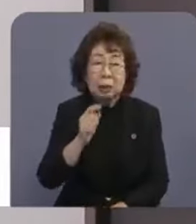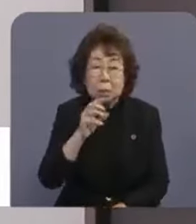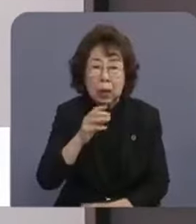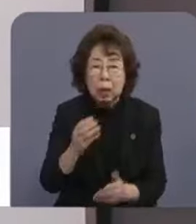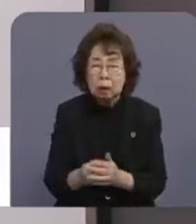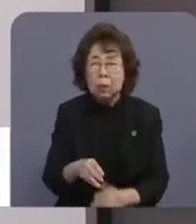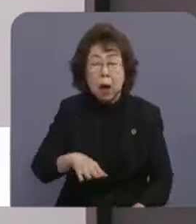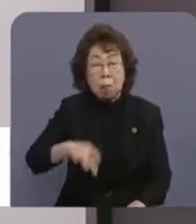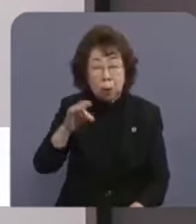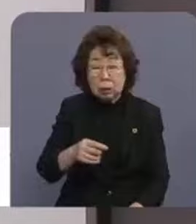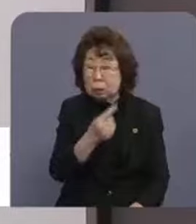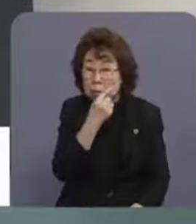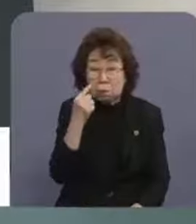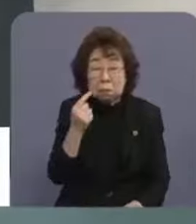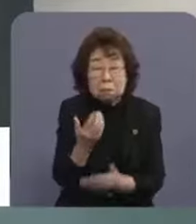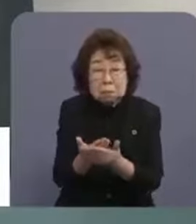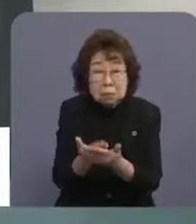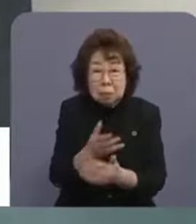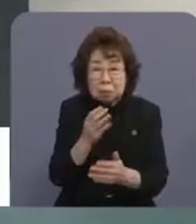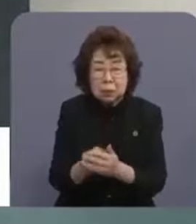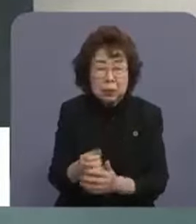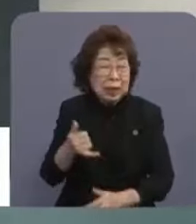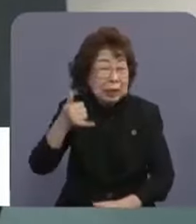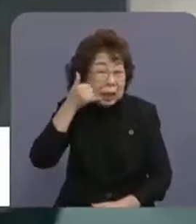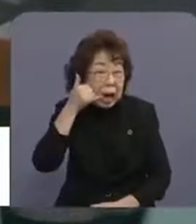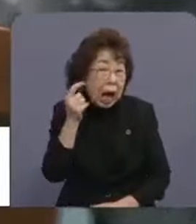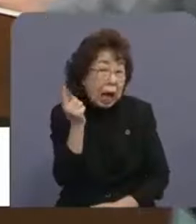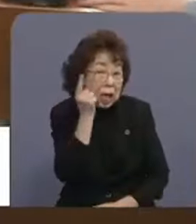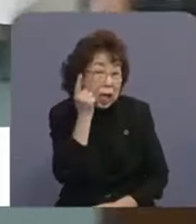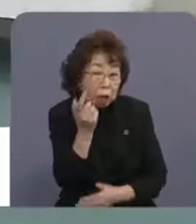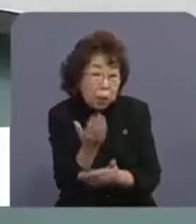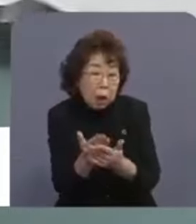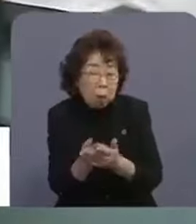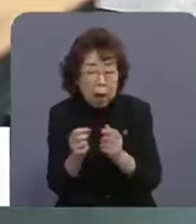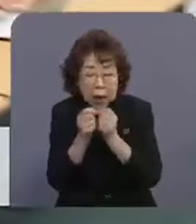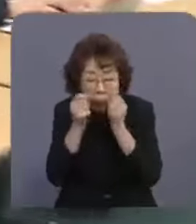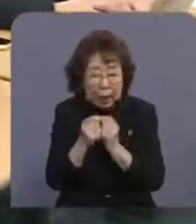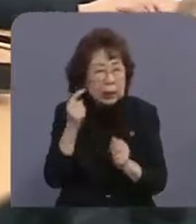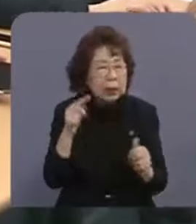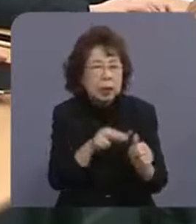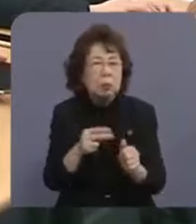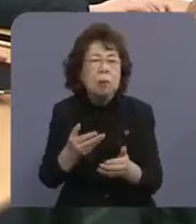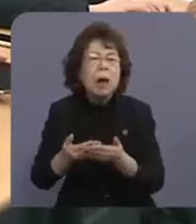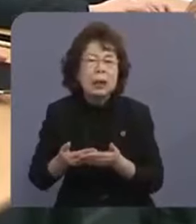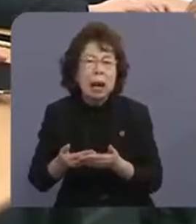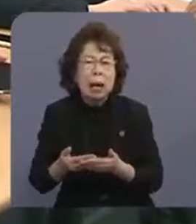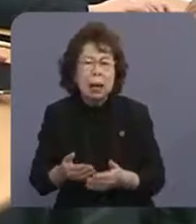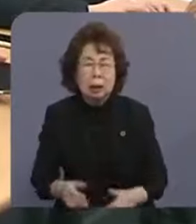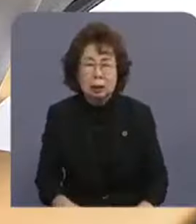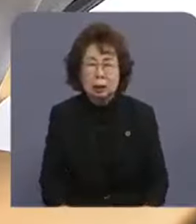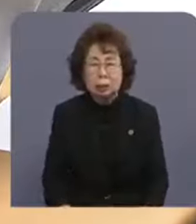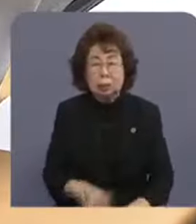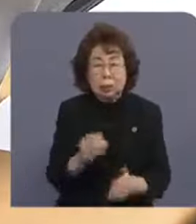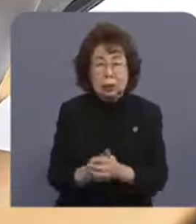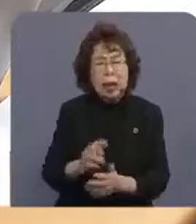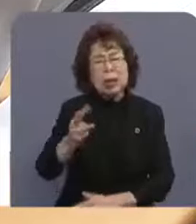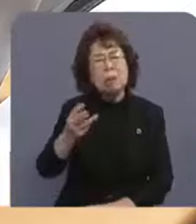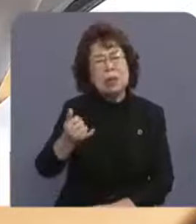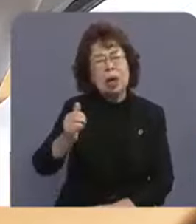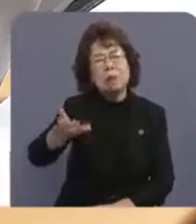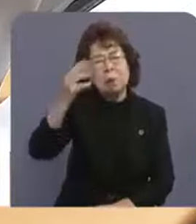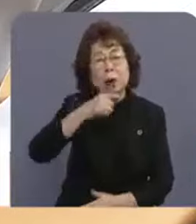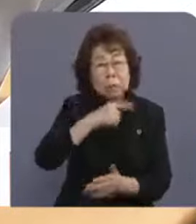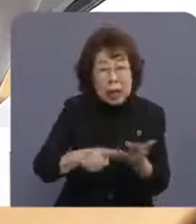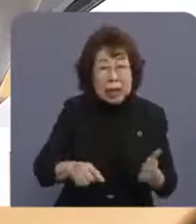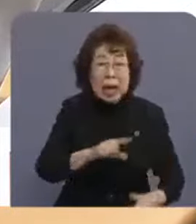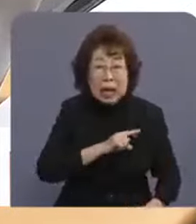그러곤 우선 본인 인증이 필요한 새 휴대전화를 개통해야 한다며 개인정보를 넘겨받았습니다. 일당은 300명이 넘는 피해자